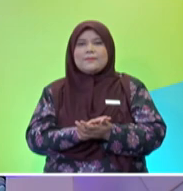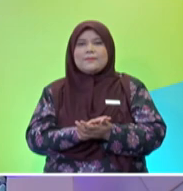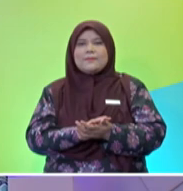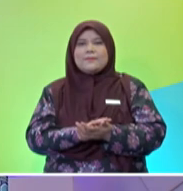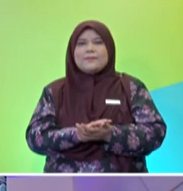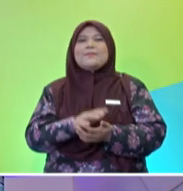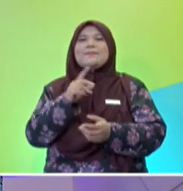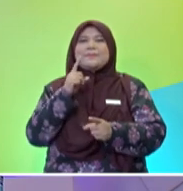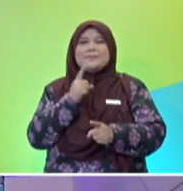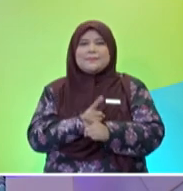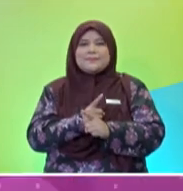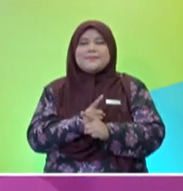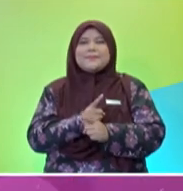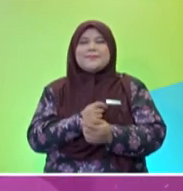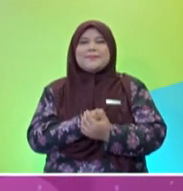betul